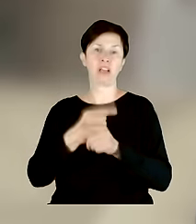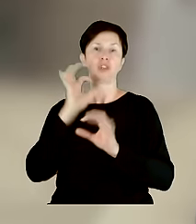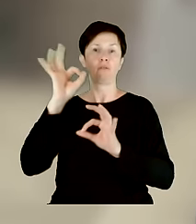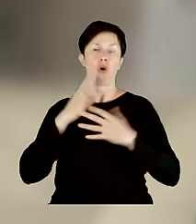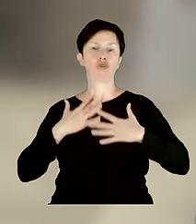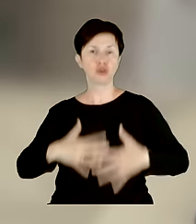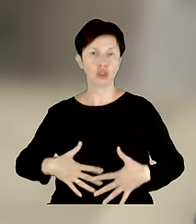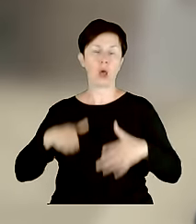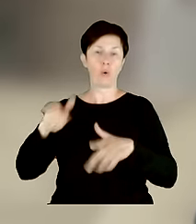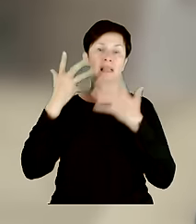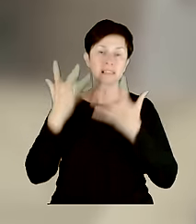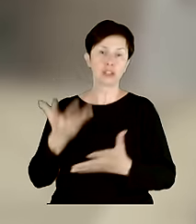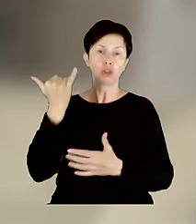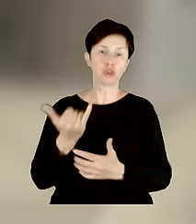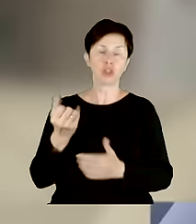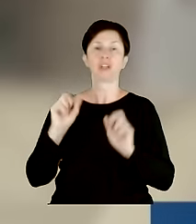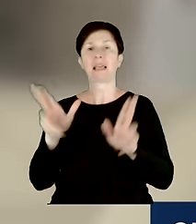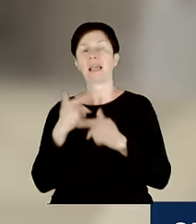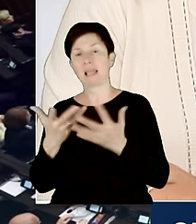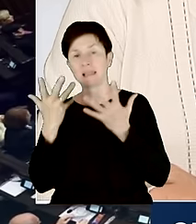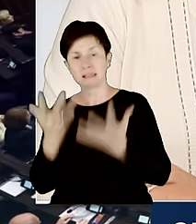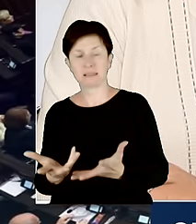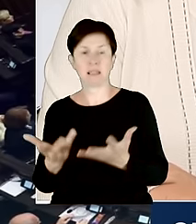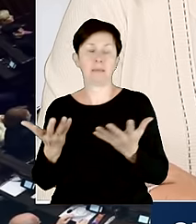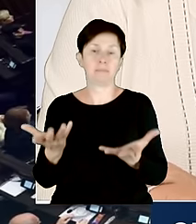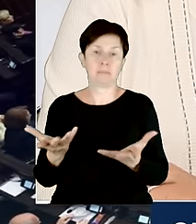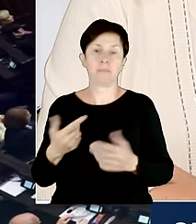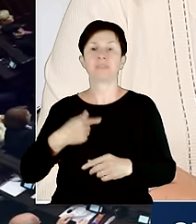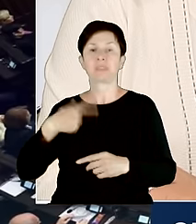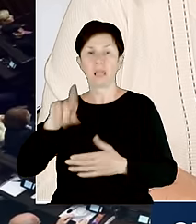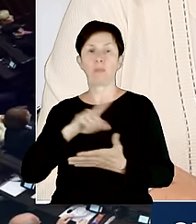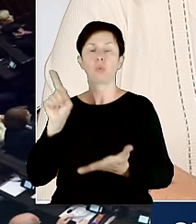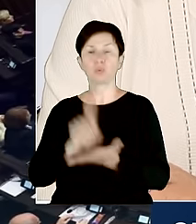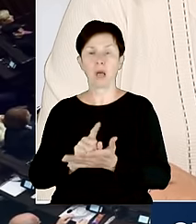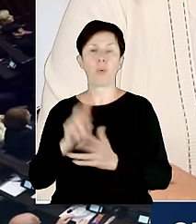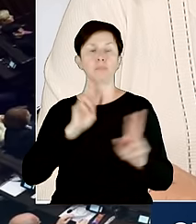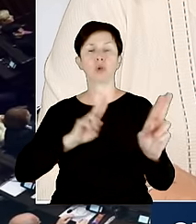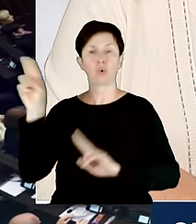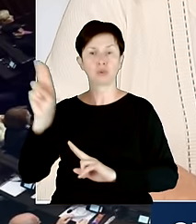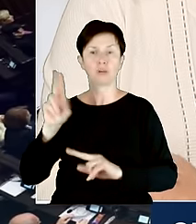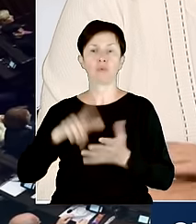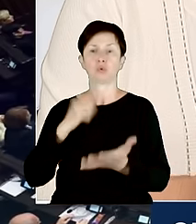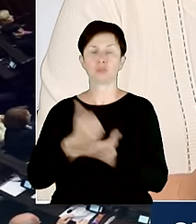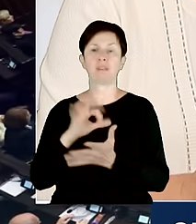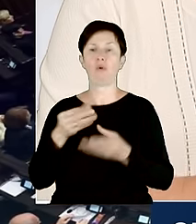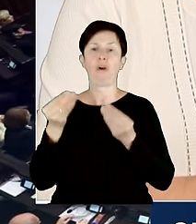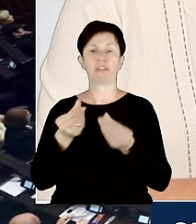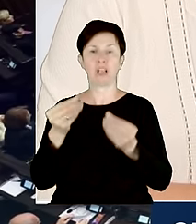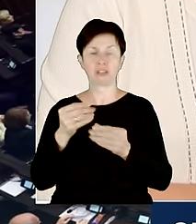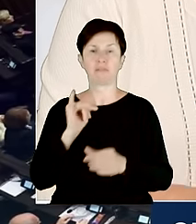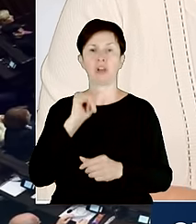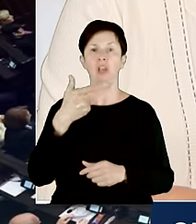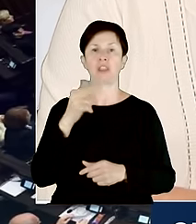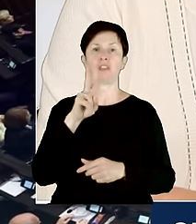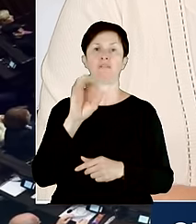mieć dzieci, kiedy je chcą mieć. Udało nam się przegłosować w Sejmie ustawę o finansowaniu in vitro, a więc